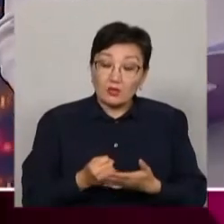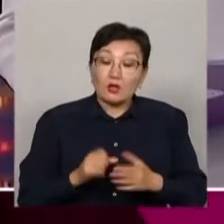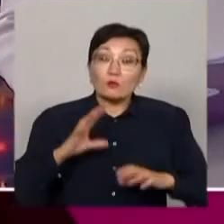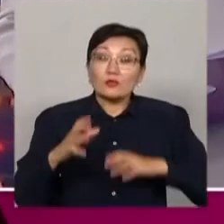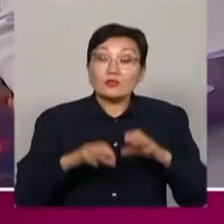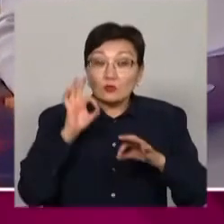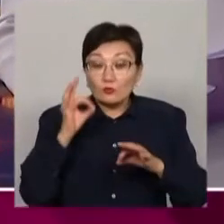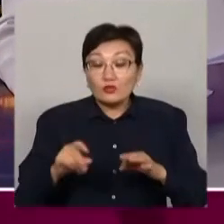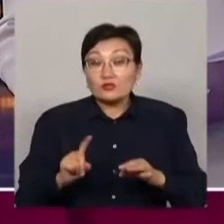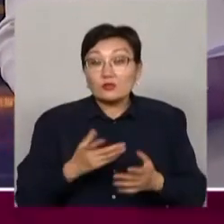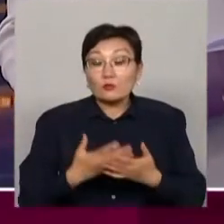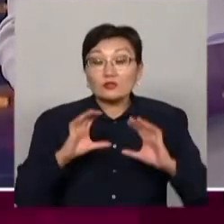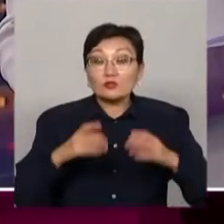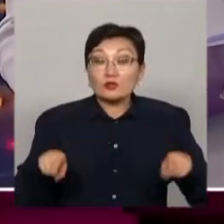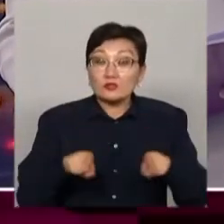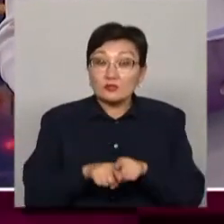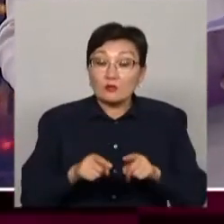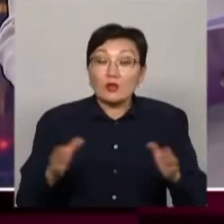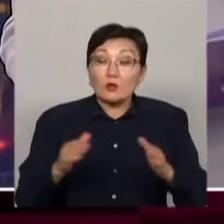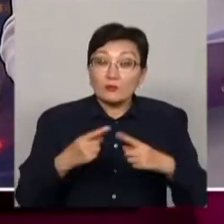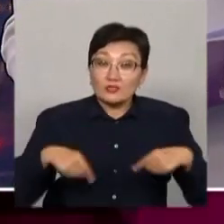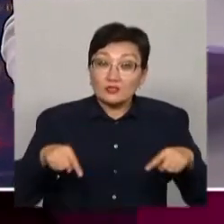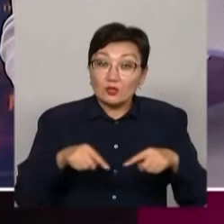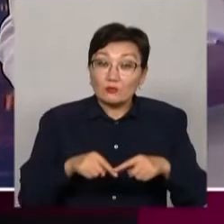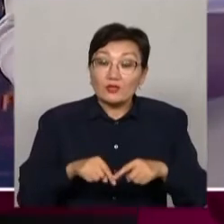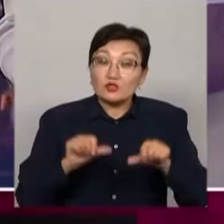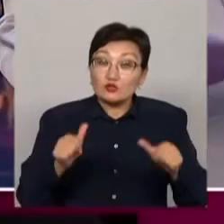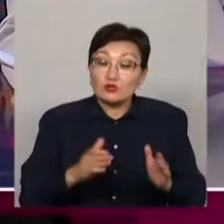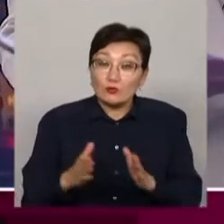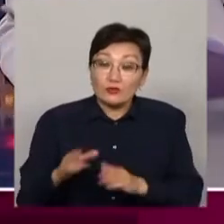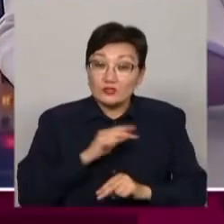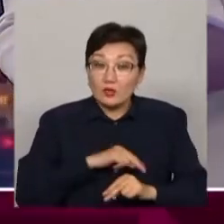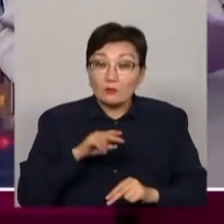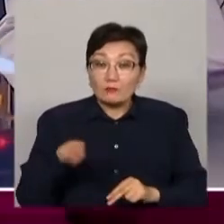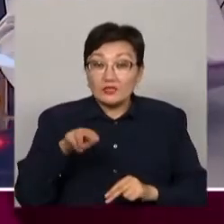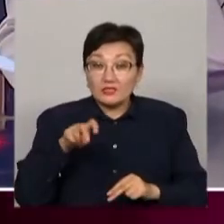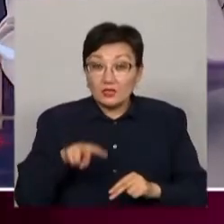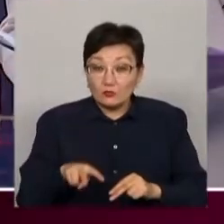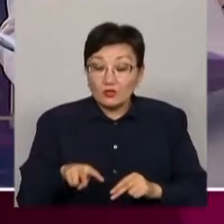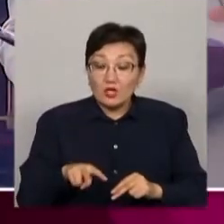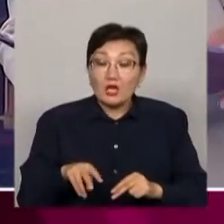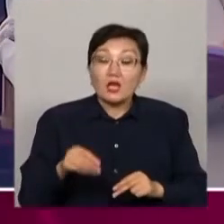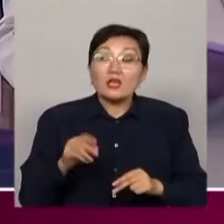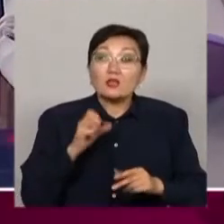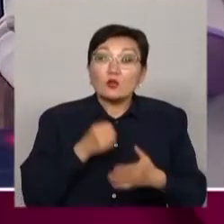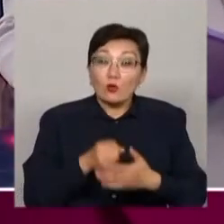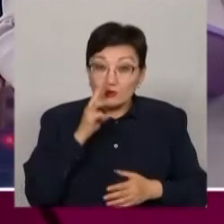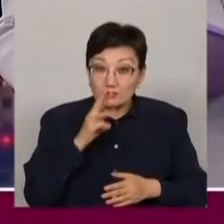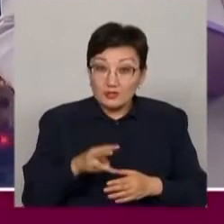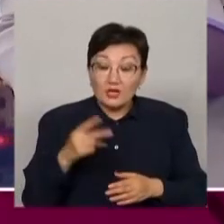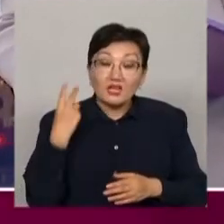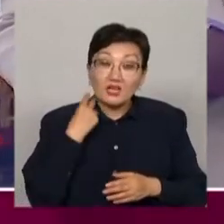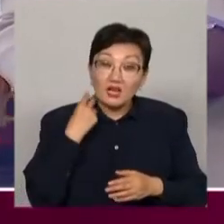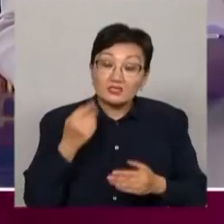Жаһандық тәжірибе не дейді? Әлемде мұндай микрокредиттер кең тараған және PDL, Payday Loan, яғни жалақыға дейінгі қарыздар